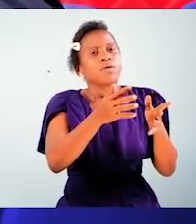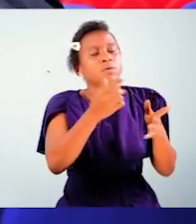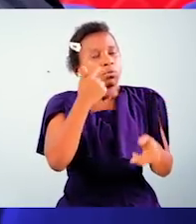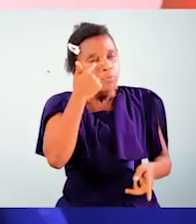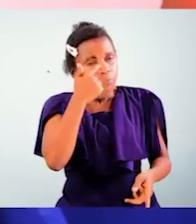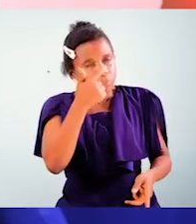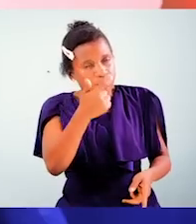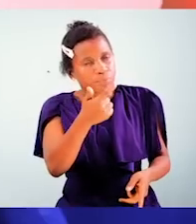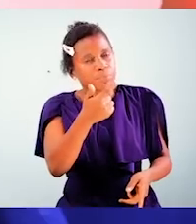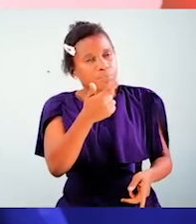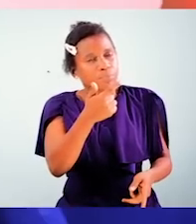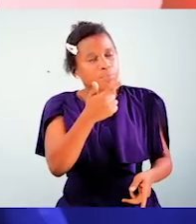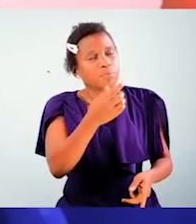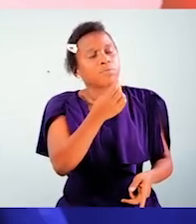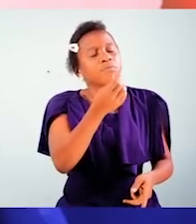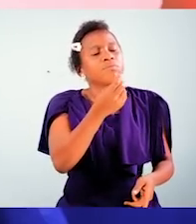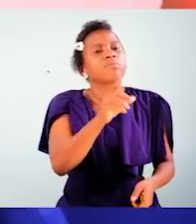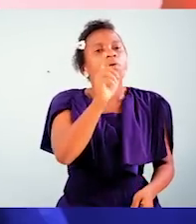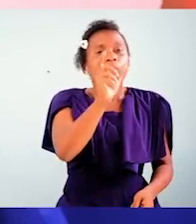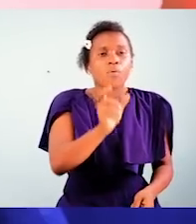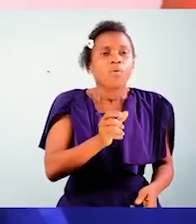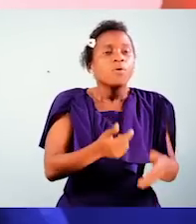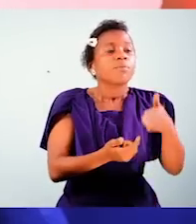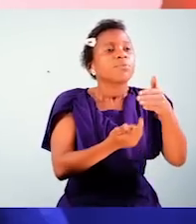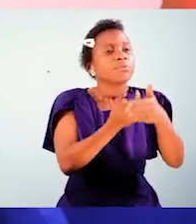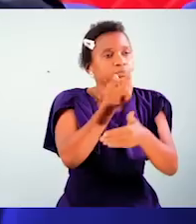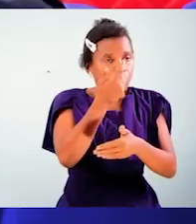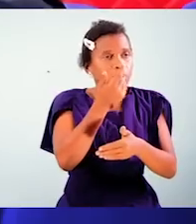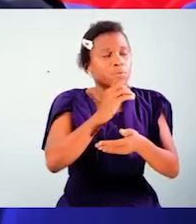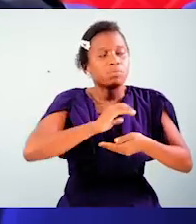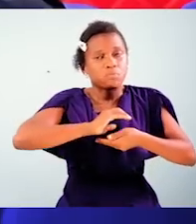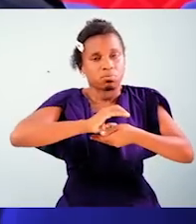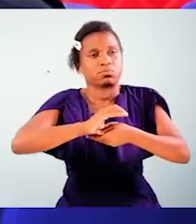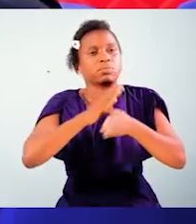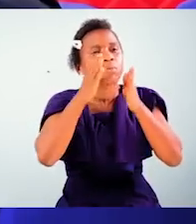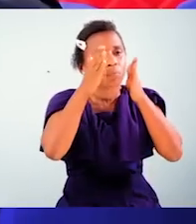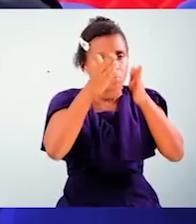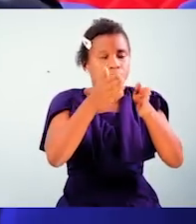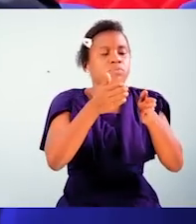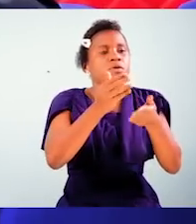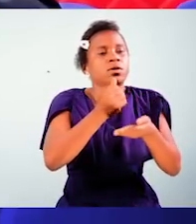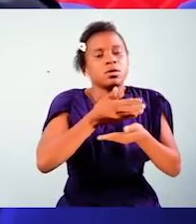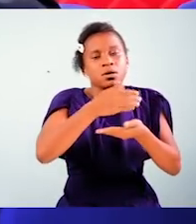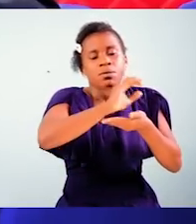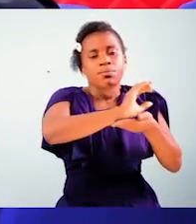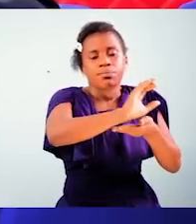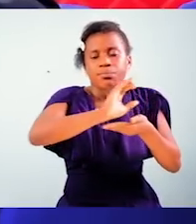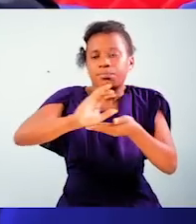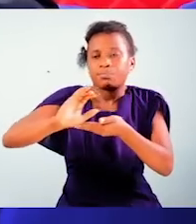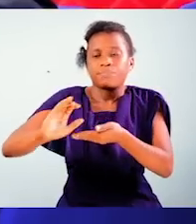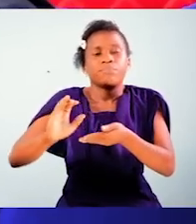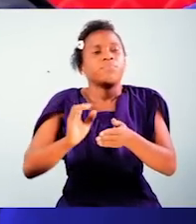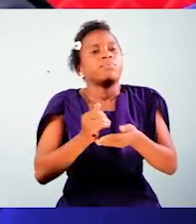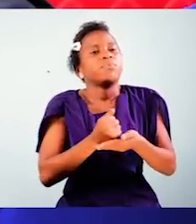kuangalia fedha ya umma ambayo imetoka kwenye hazina kuu na ikapangiwa budget, namna